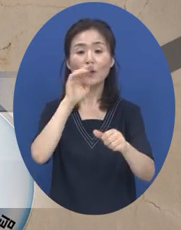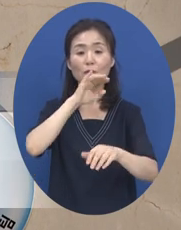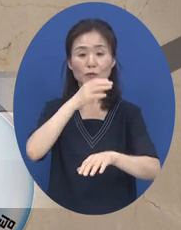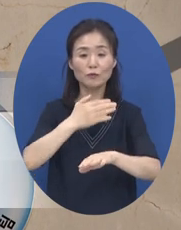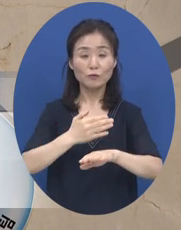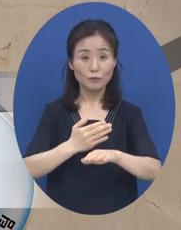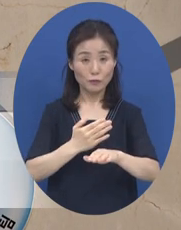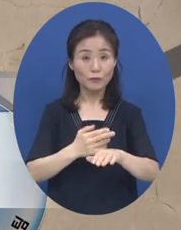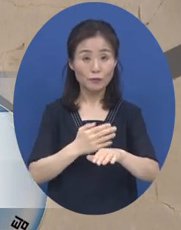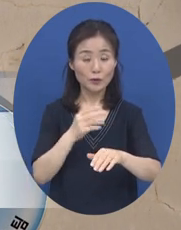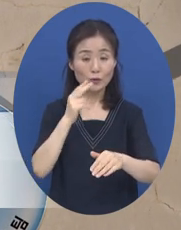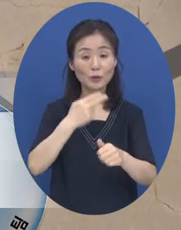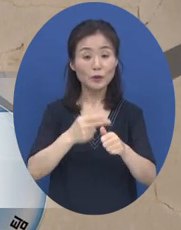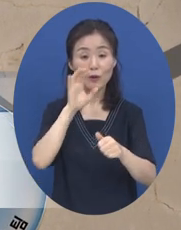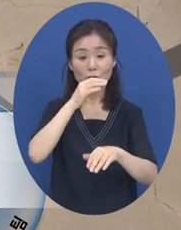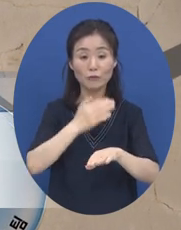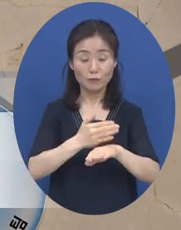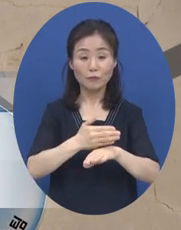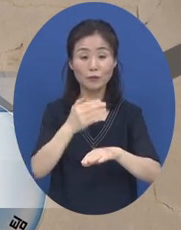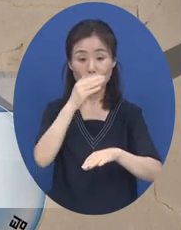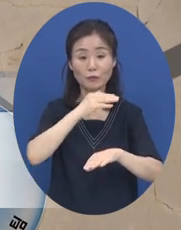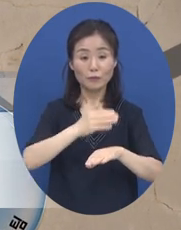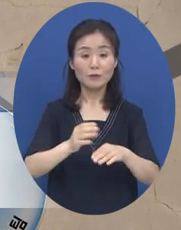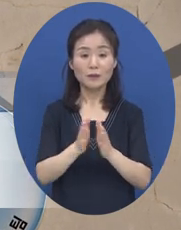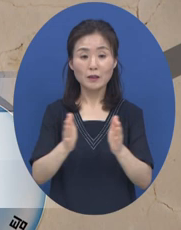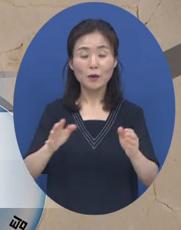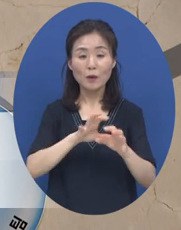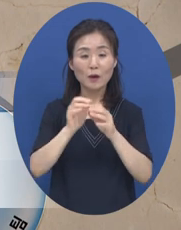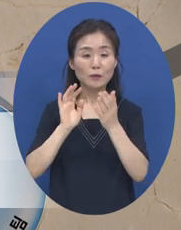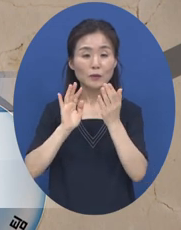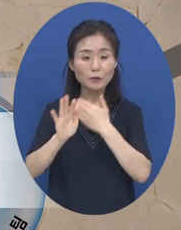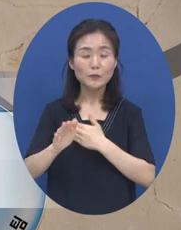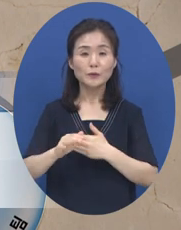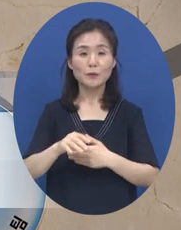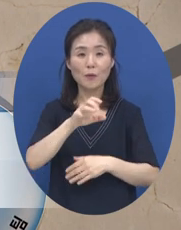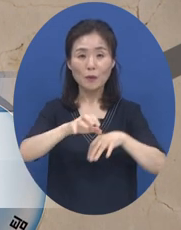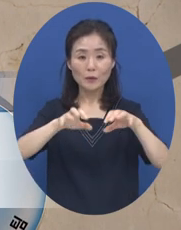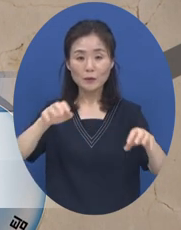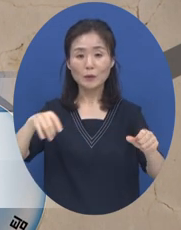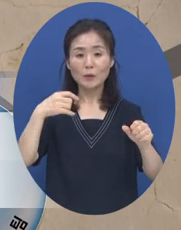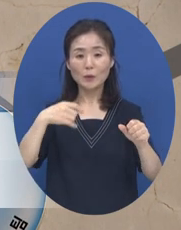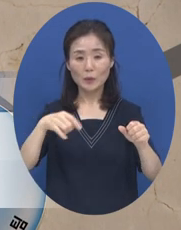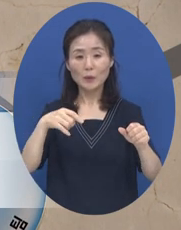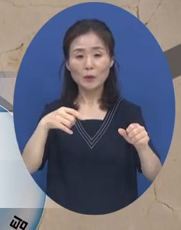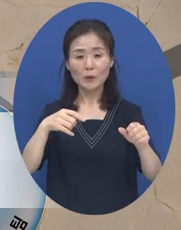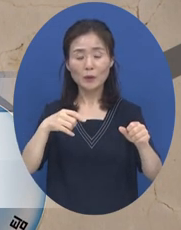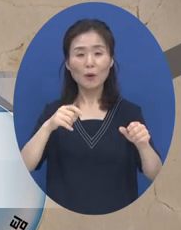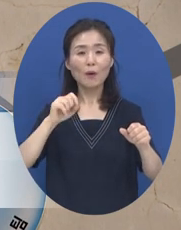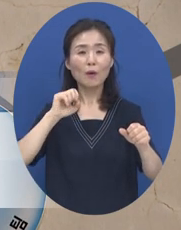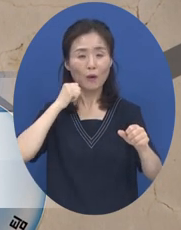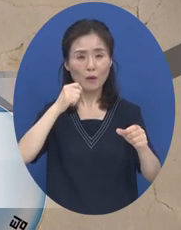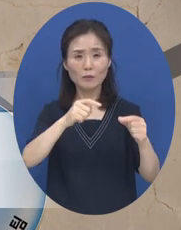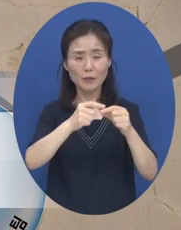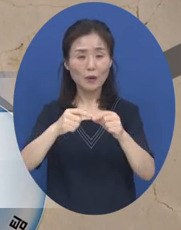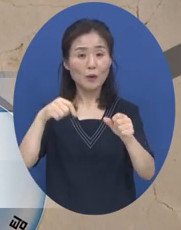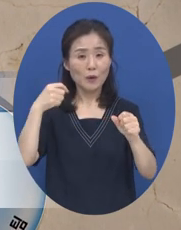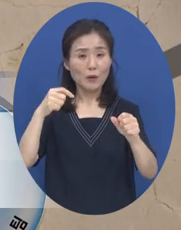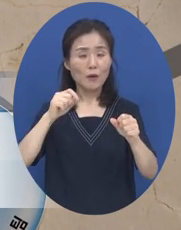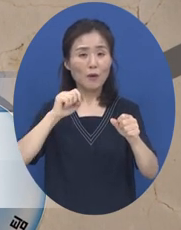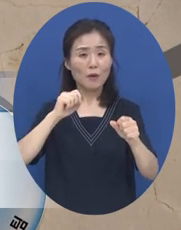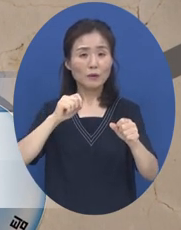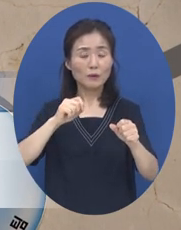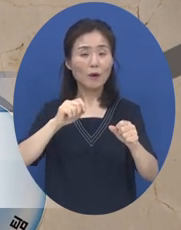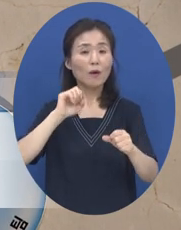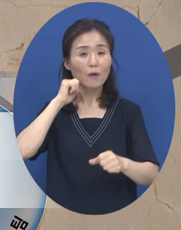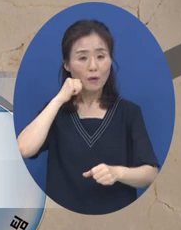연수를 시작이 되었습니다. 코로나 이후로 그 현장에서 문해교육에 관련돼서 현장 교육이 좀 어려운